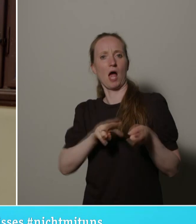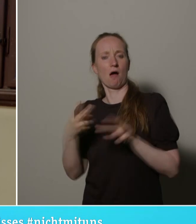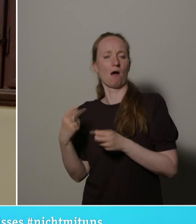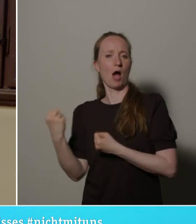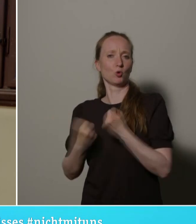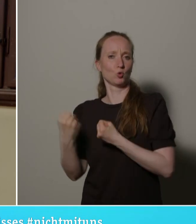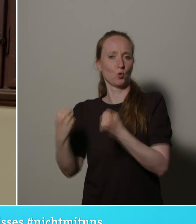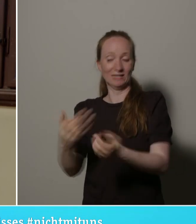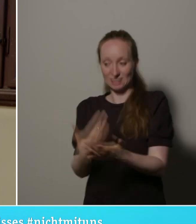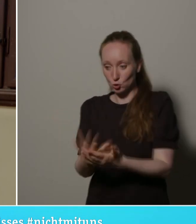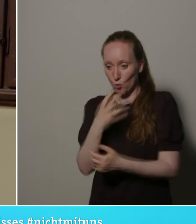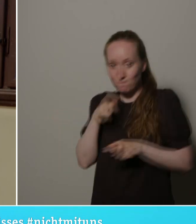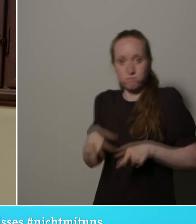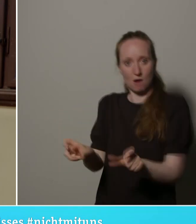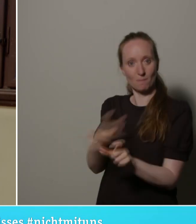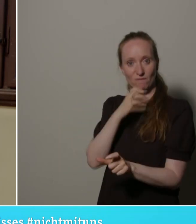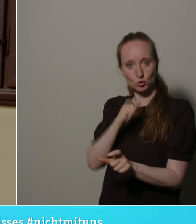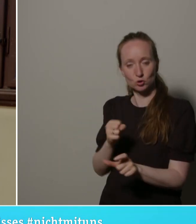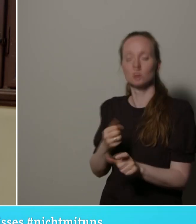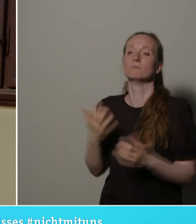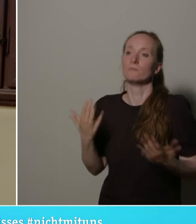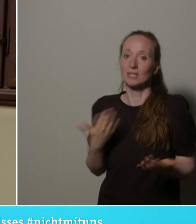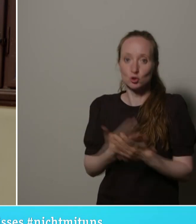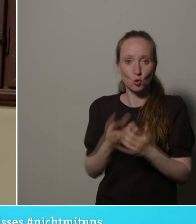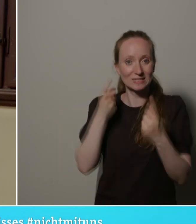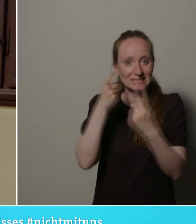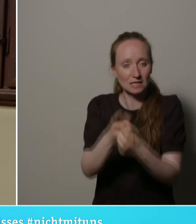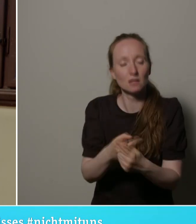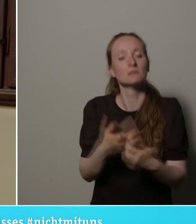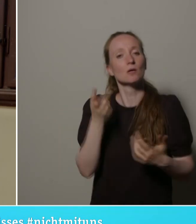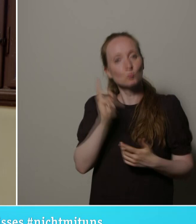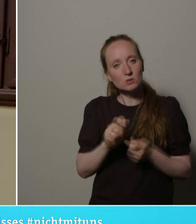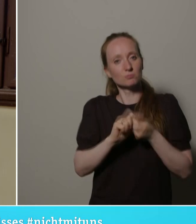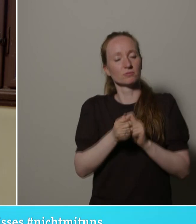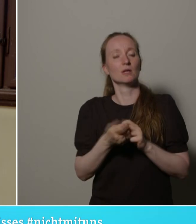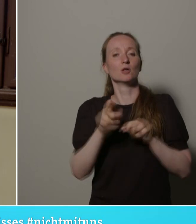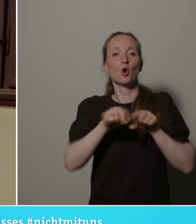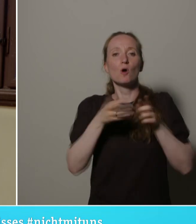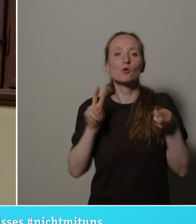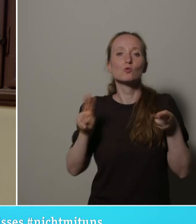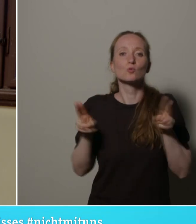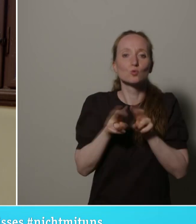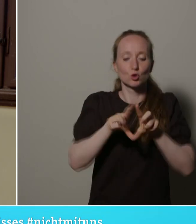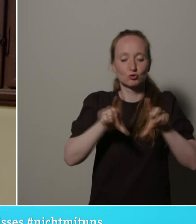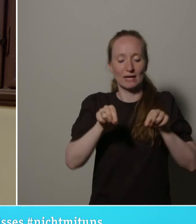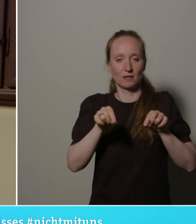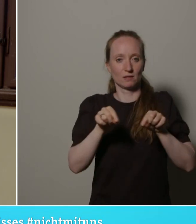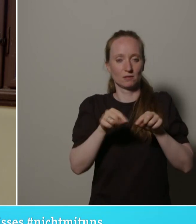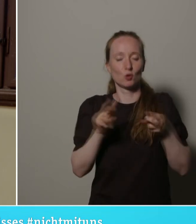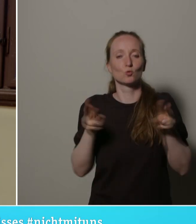Sie wissen, dafür, für dieses Ziel, muss man auch etwas tun. Und das Kurzstreckenticket wird auf jeden Fall dazu beitragen.